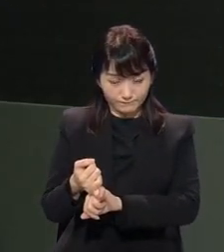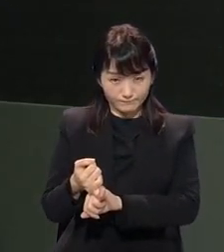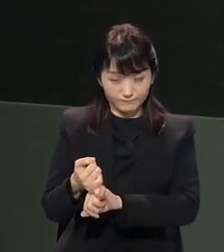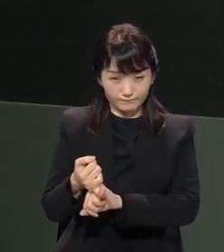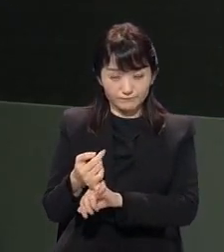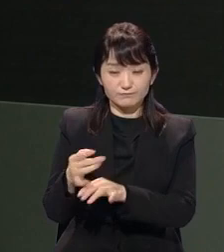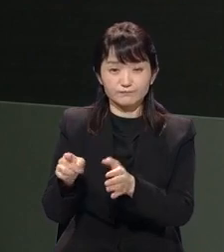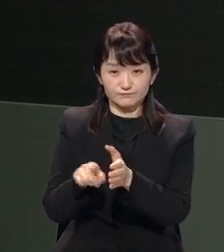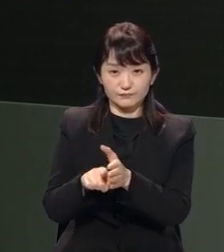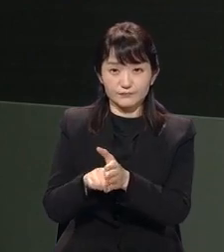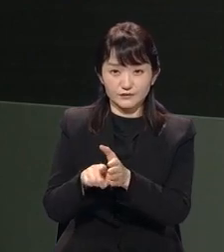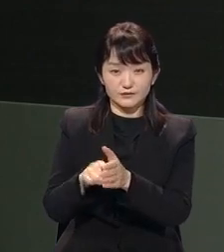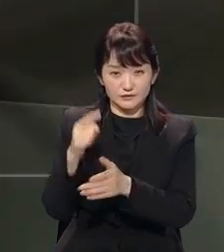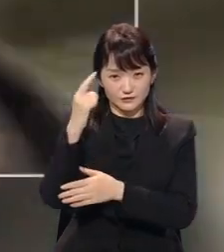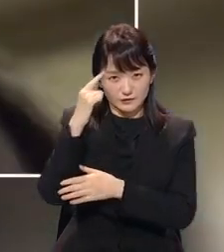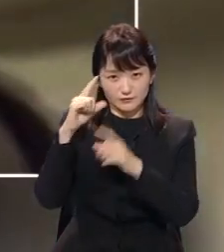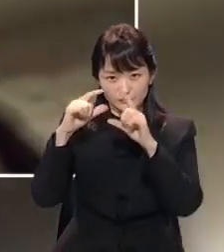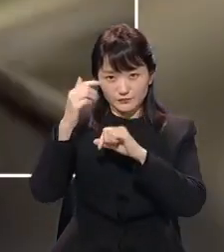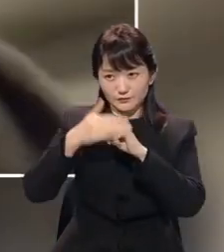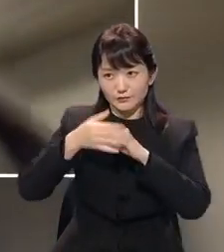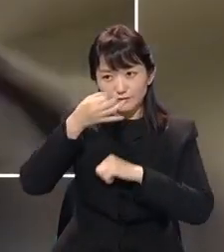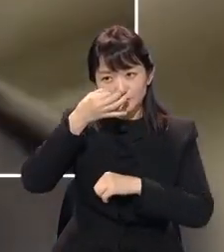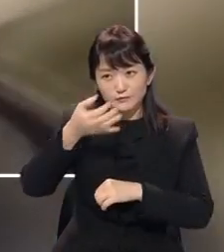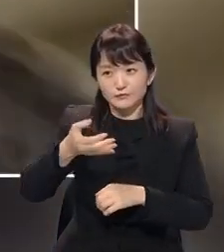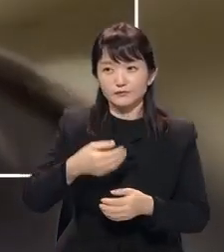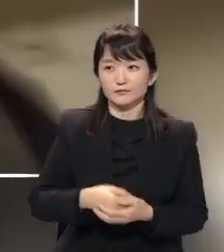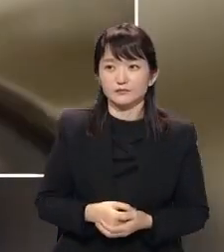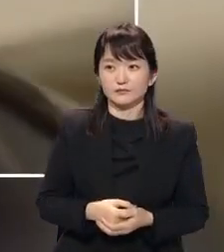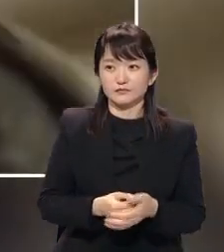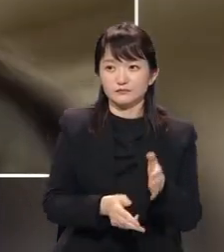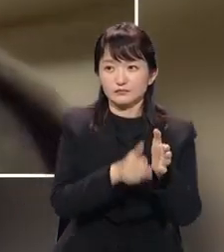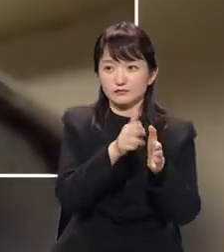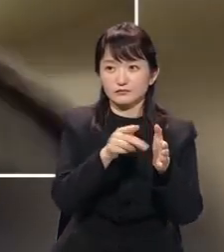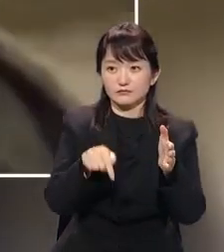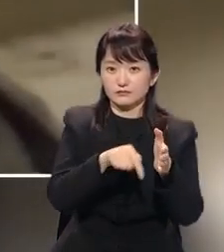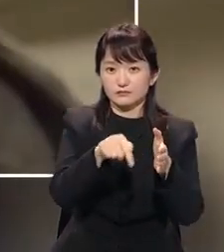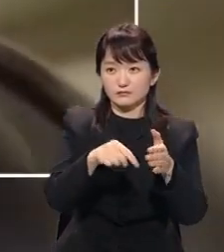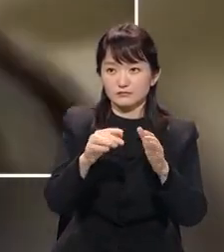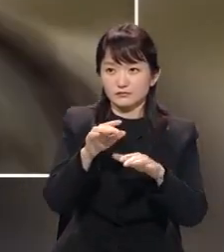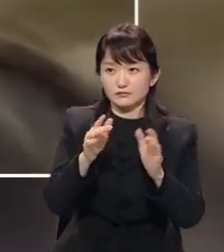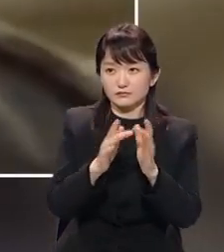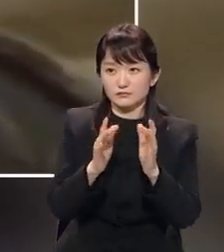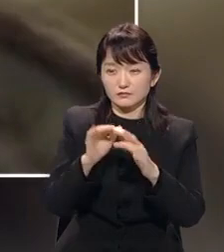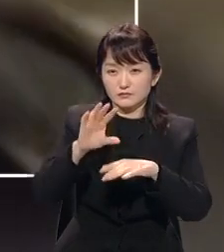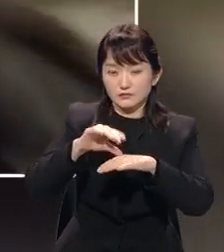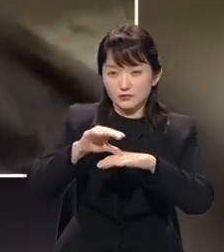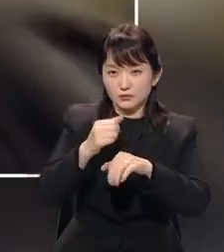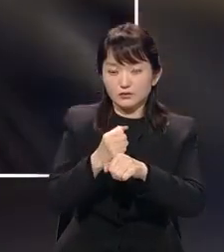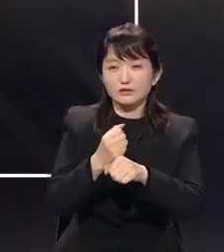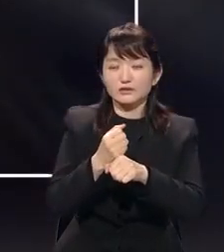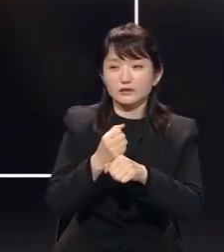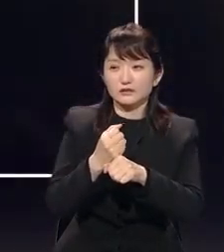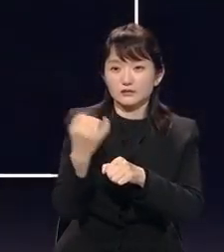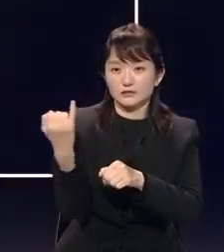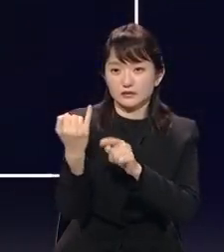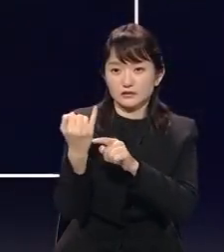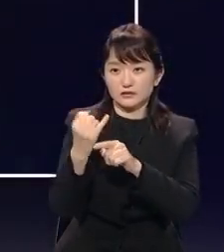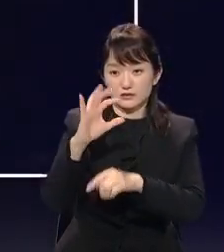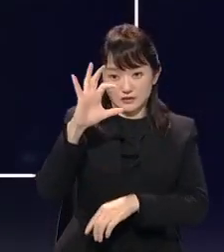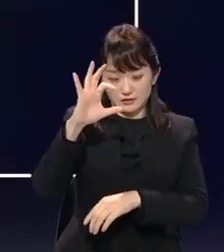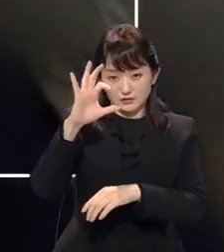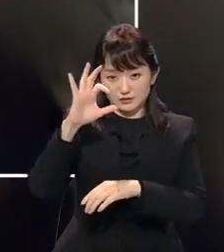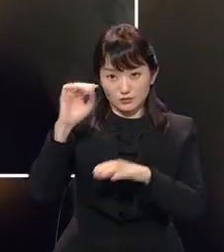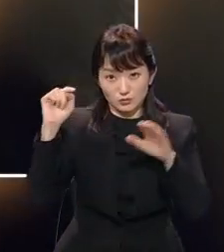영상 만나보시죠. 자 기차 안에서 인터넷 방송을 진행하는 저 여성 화장실 안으로 지금